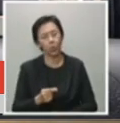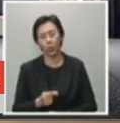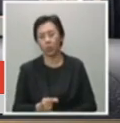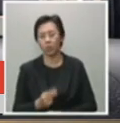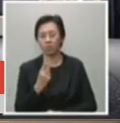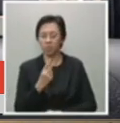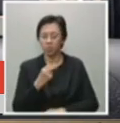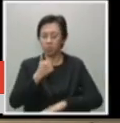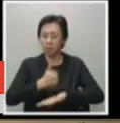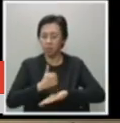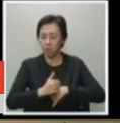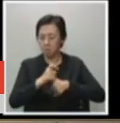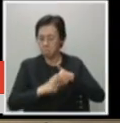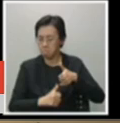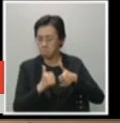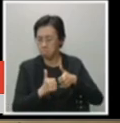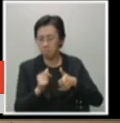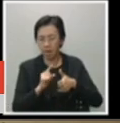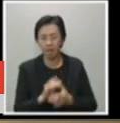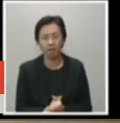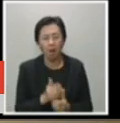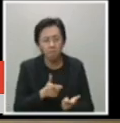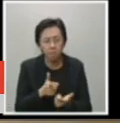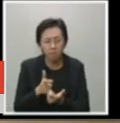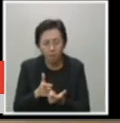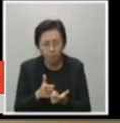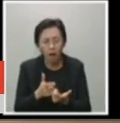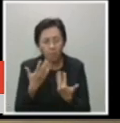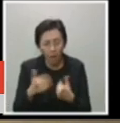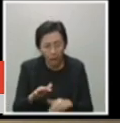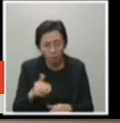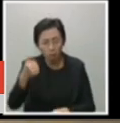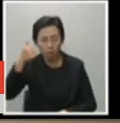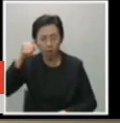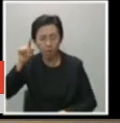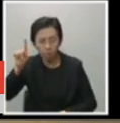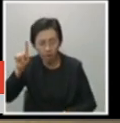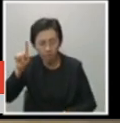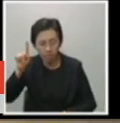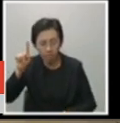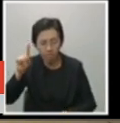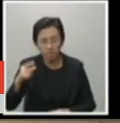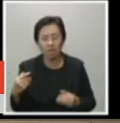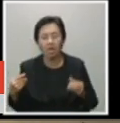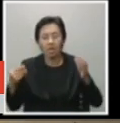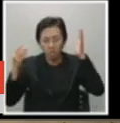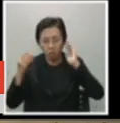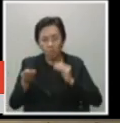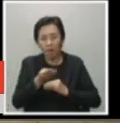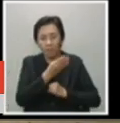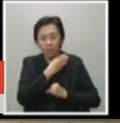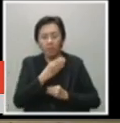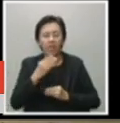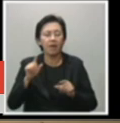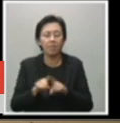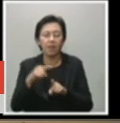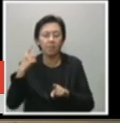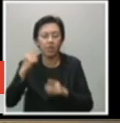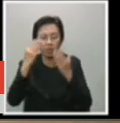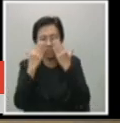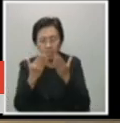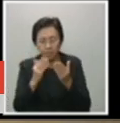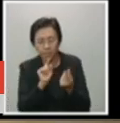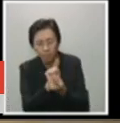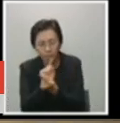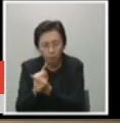ผู้นำโดยหลังเหตุการณ์ยิงเพียง1วันนางจาซินดาได้สวมผ้าคลุมศีรษะเช่นเดียวกับหญิงมุสลิมและเข้าไปพูด